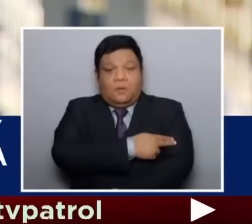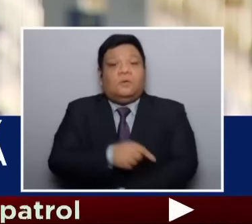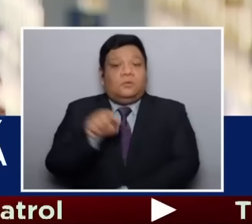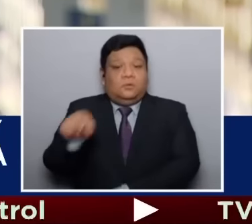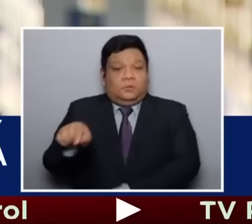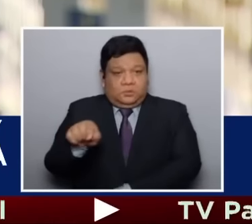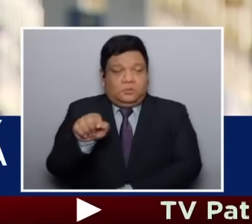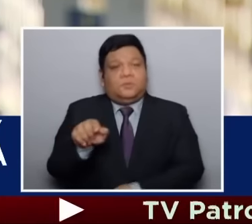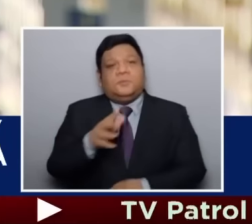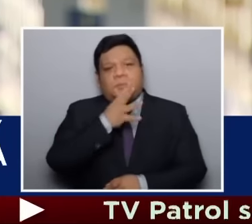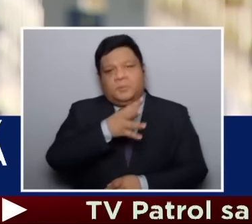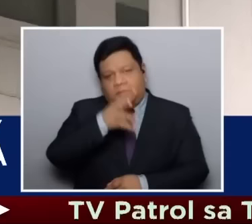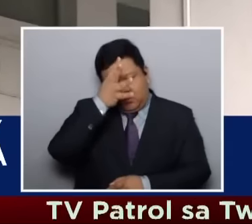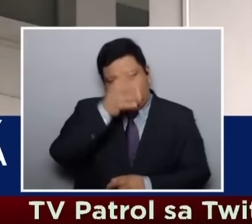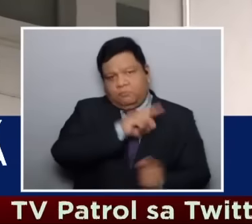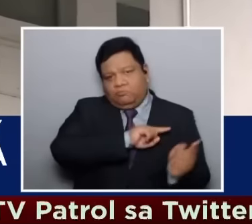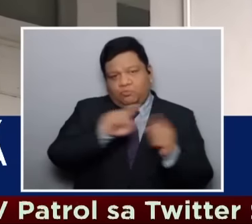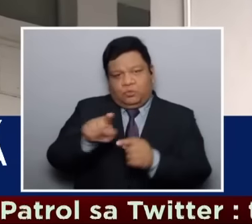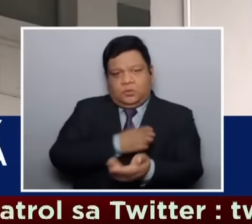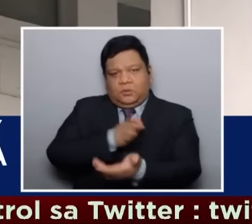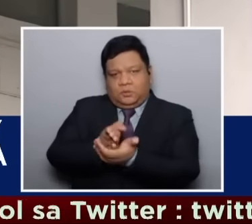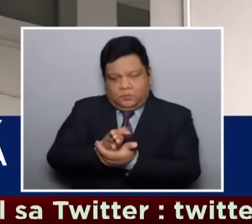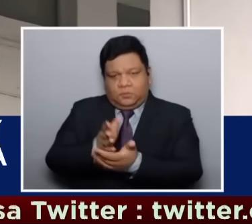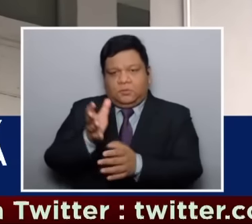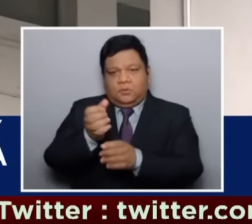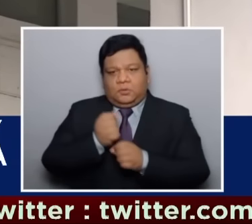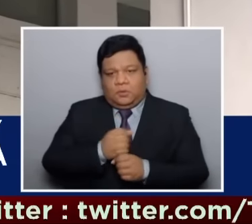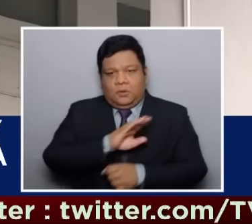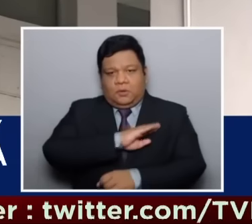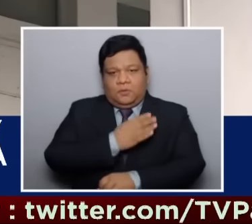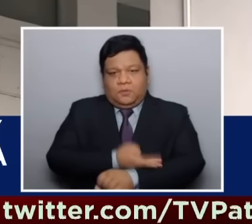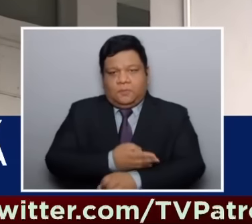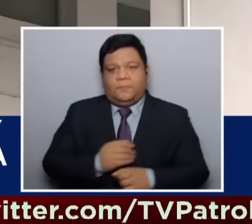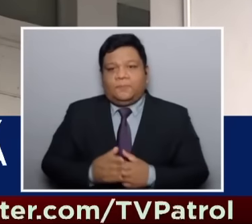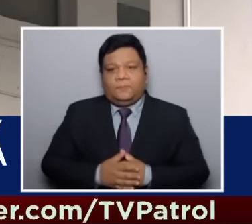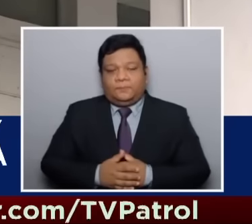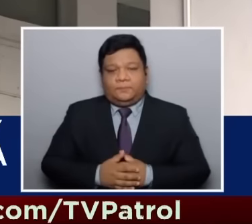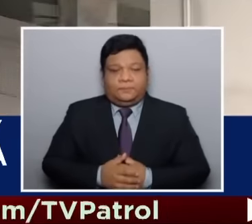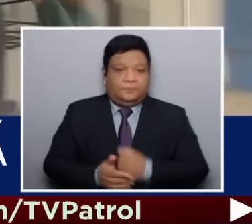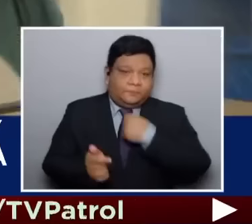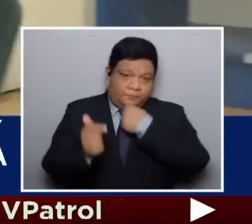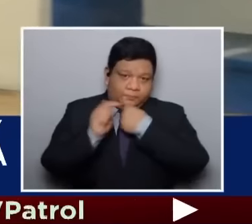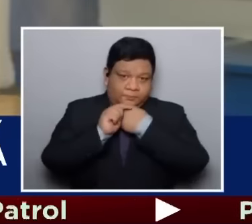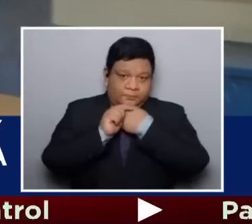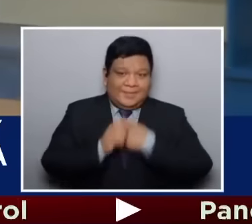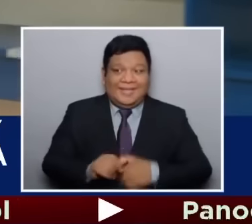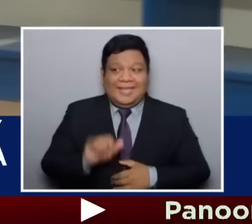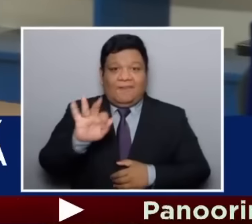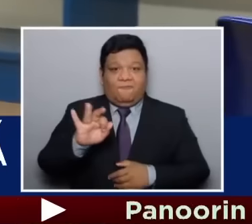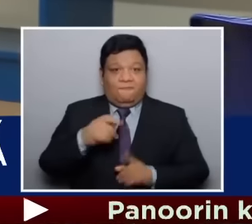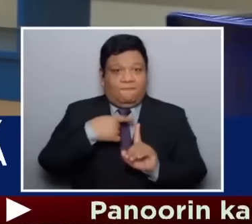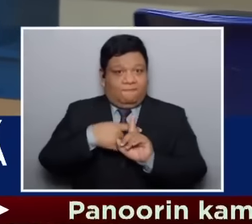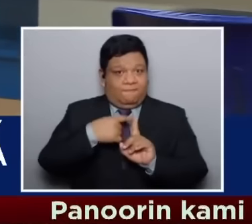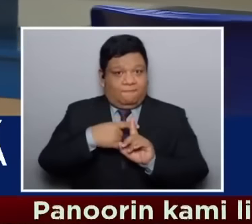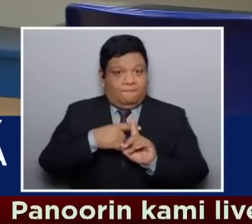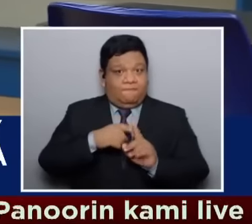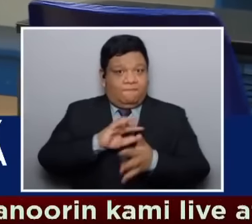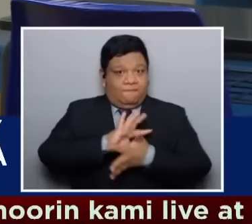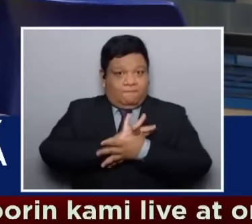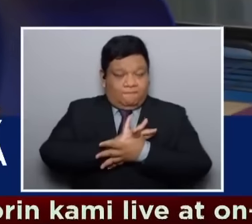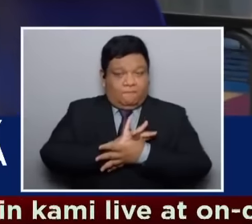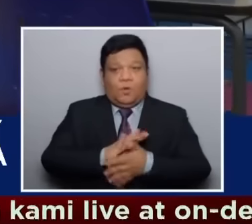parents will pick up their child. Kung magpositibo ang bata sa COVID-19, ang buong klase niya, kasama